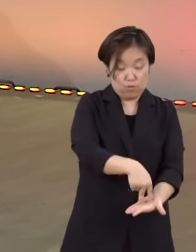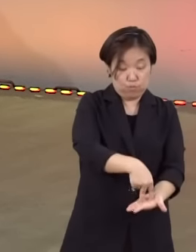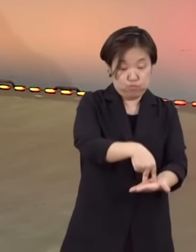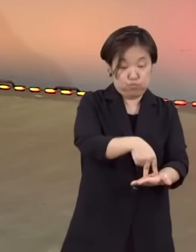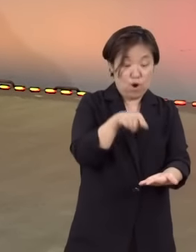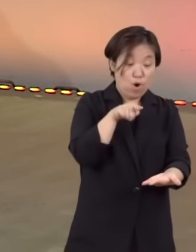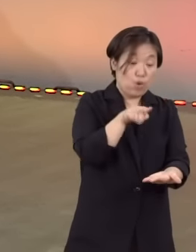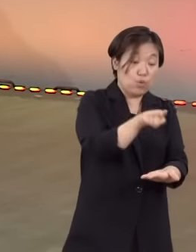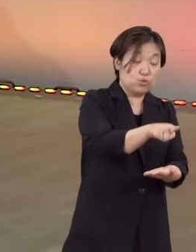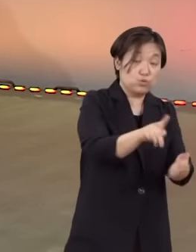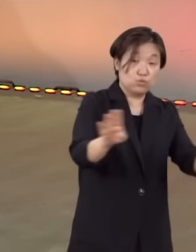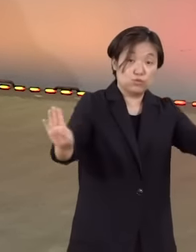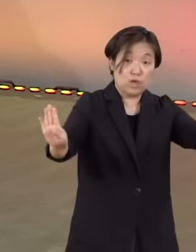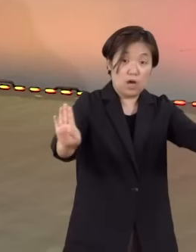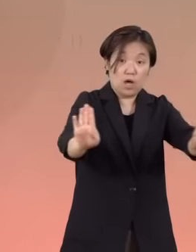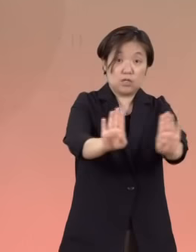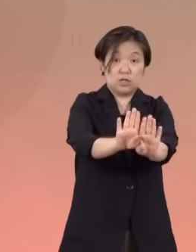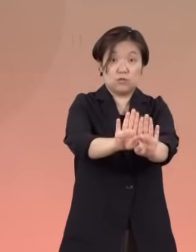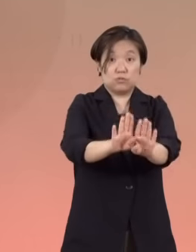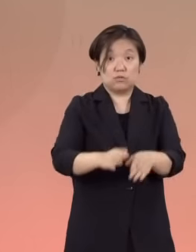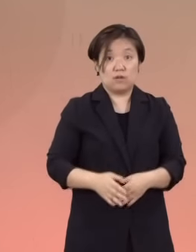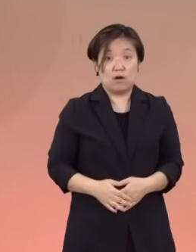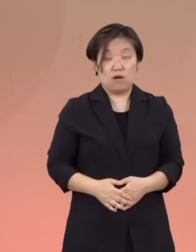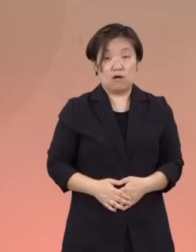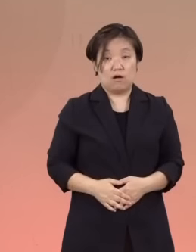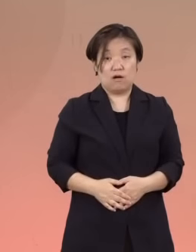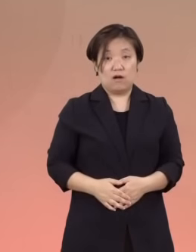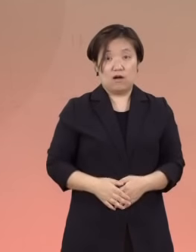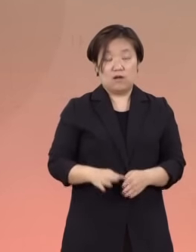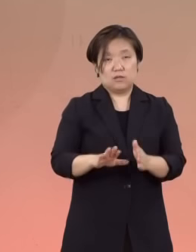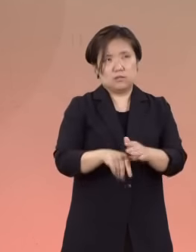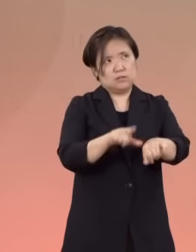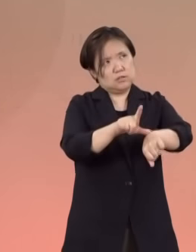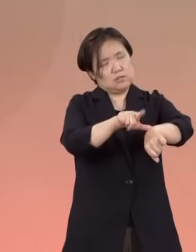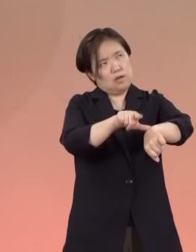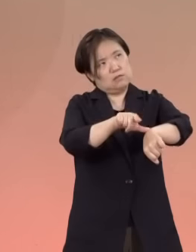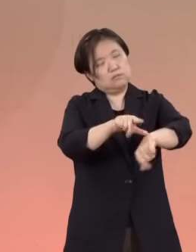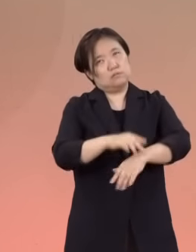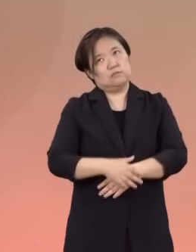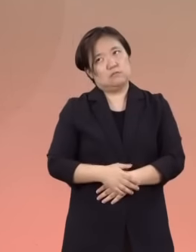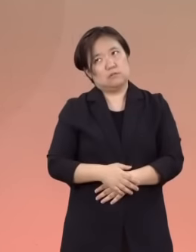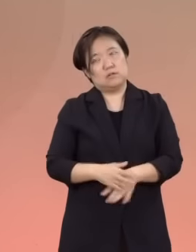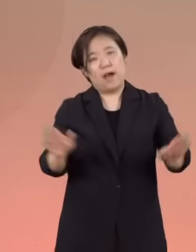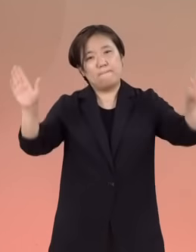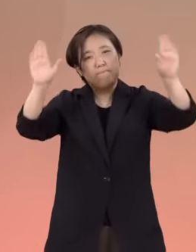문이 다쳤는데요 그때 시간이 밤